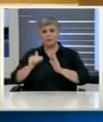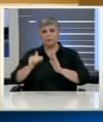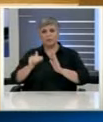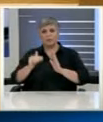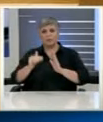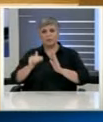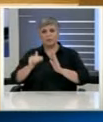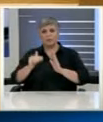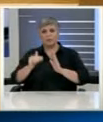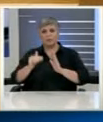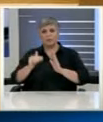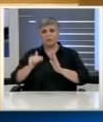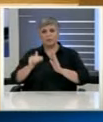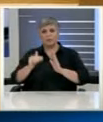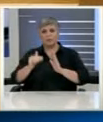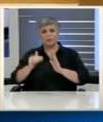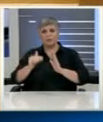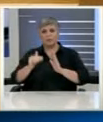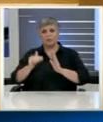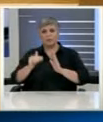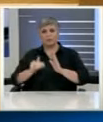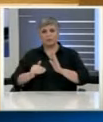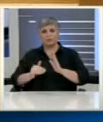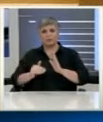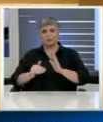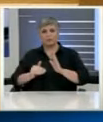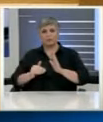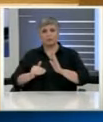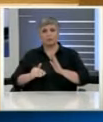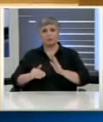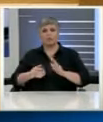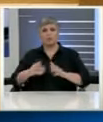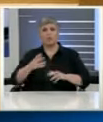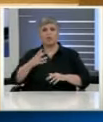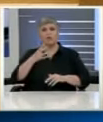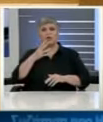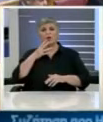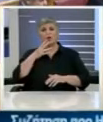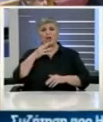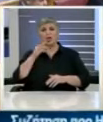άλλο επειδή υπάρχει